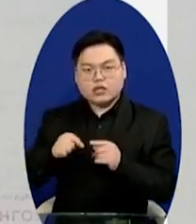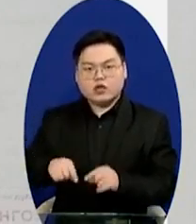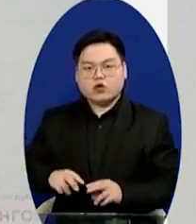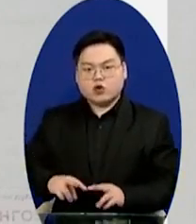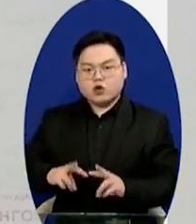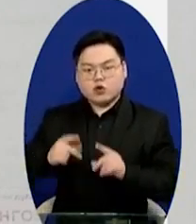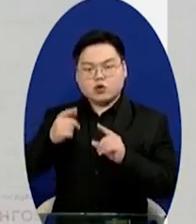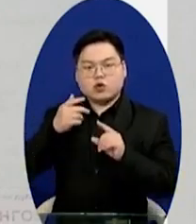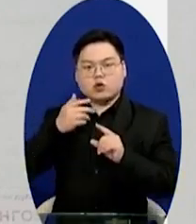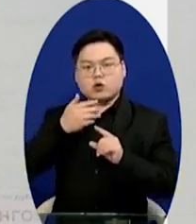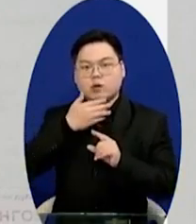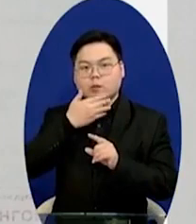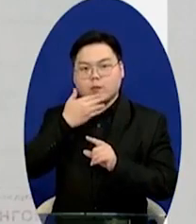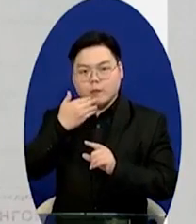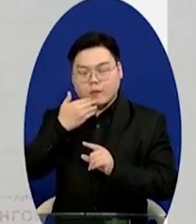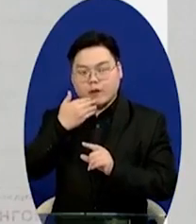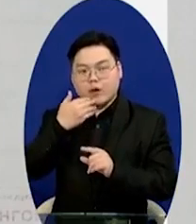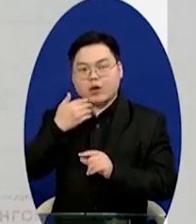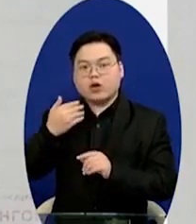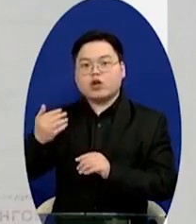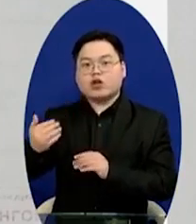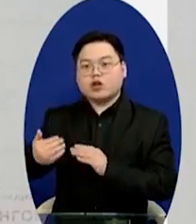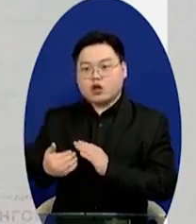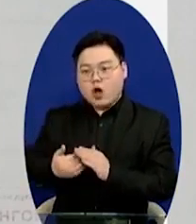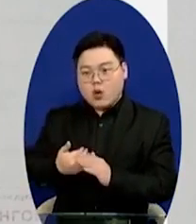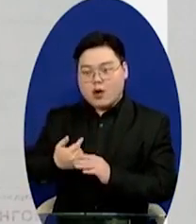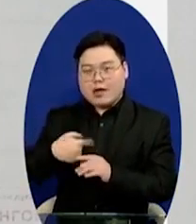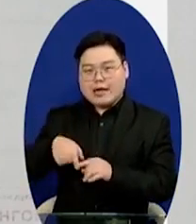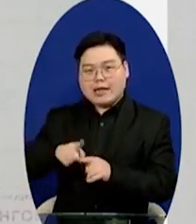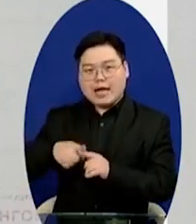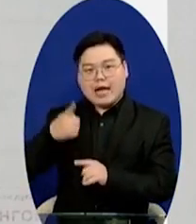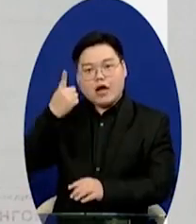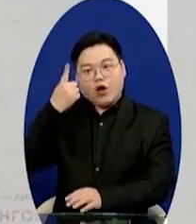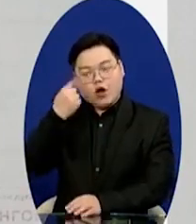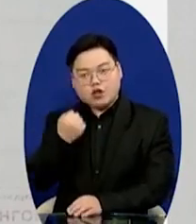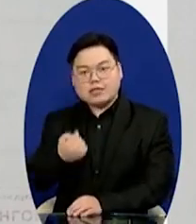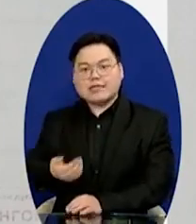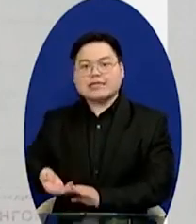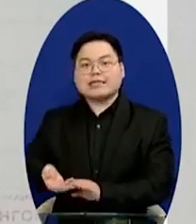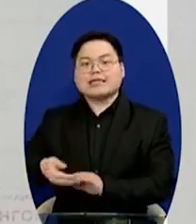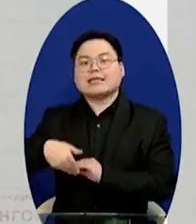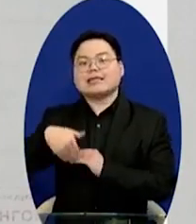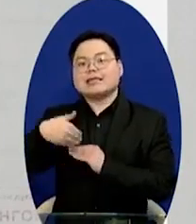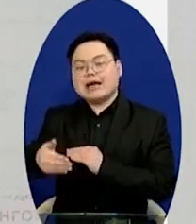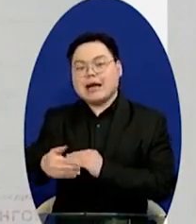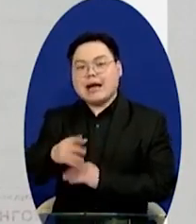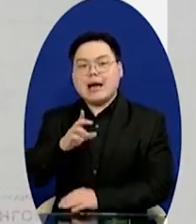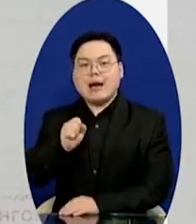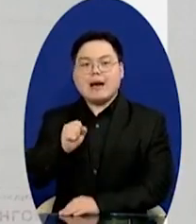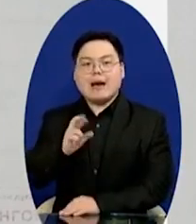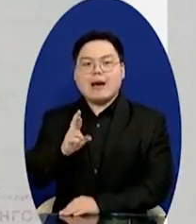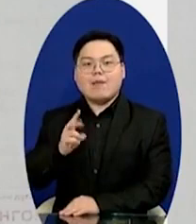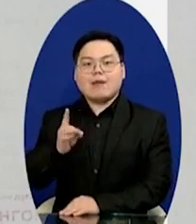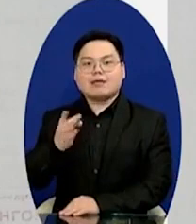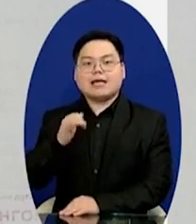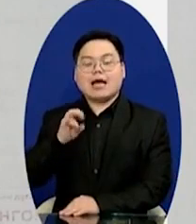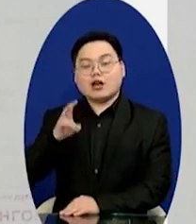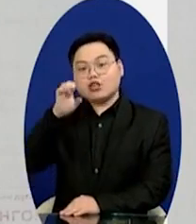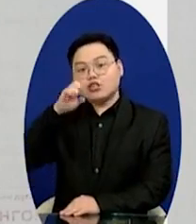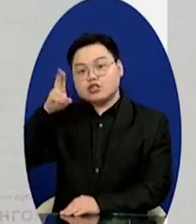бичиг явуулсныхаа маргааш өдөр нь нэг хоногийн дараа баярцаахан ерөнхийлөгч нөгөө хязгаарлалт